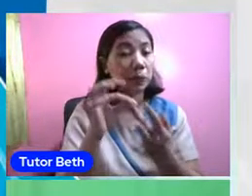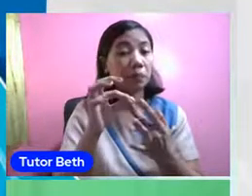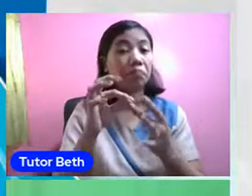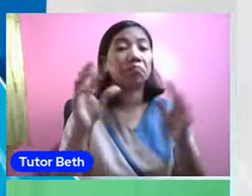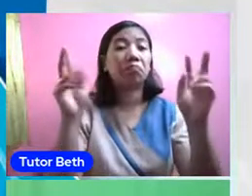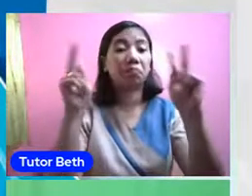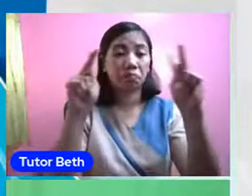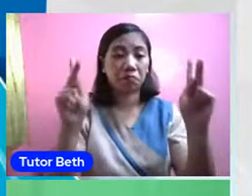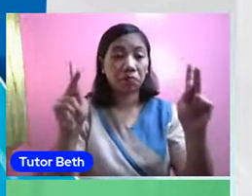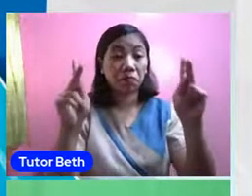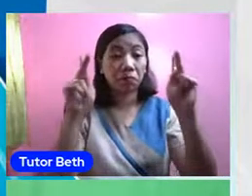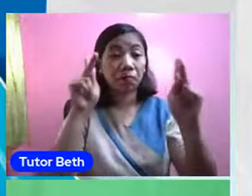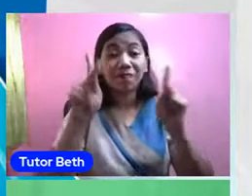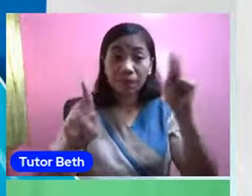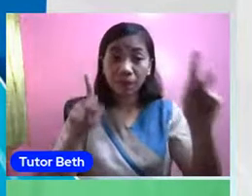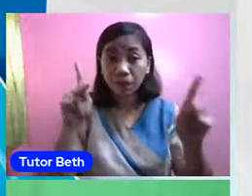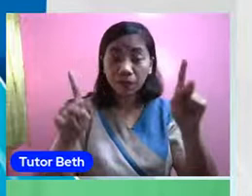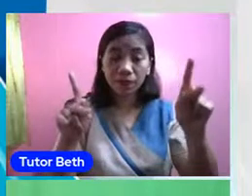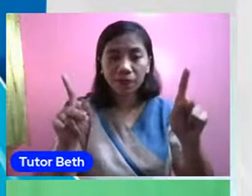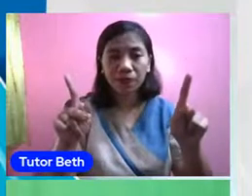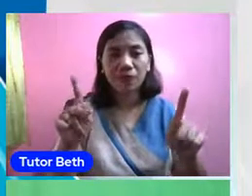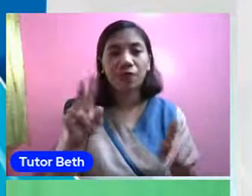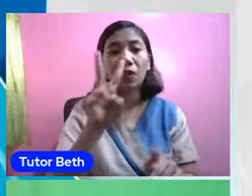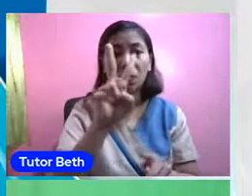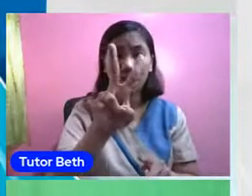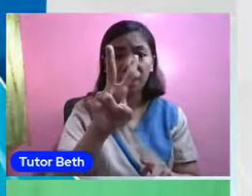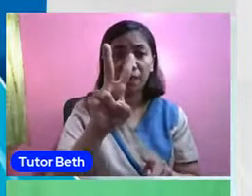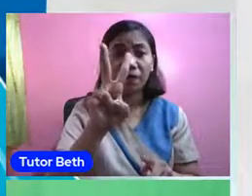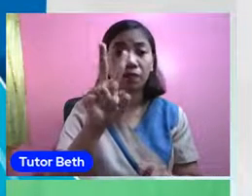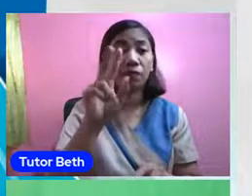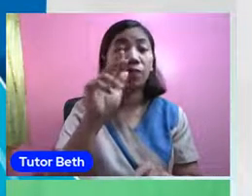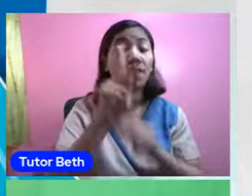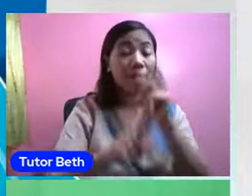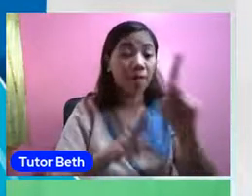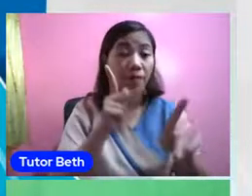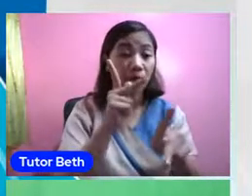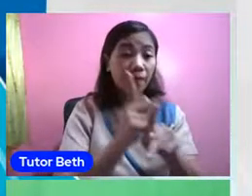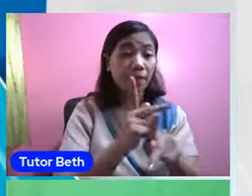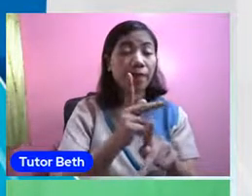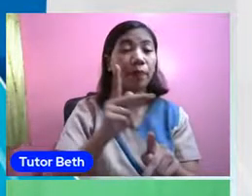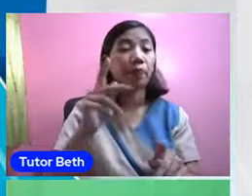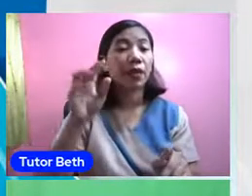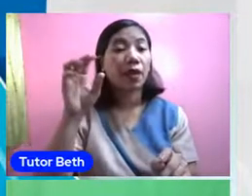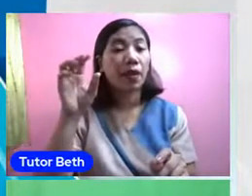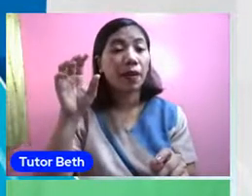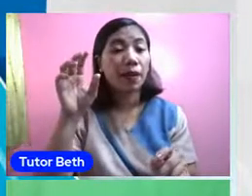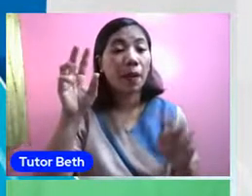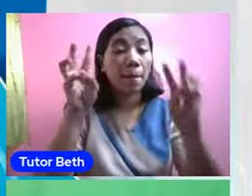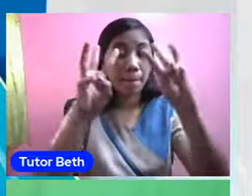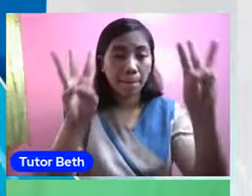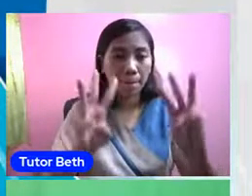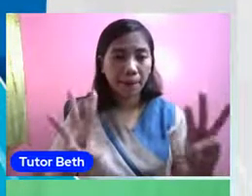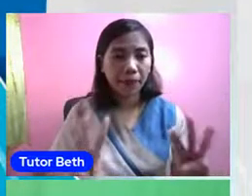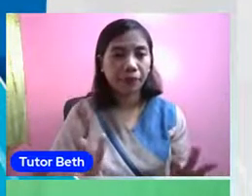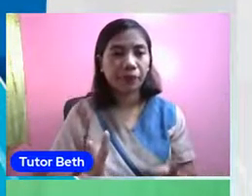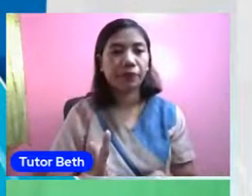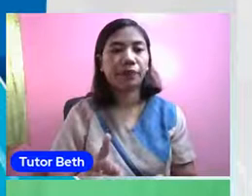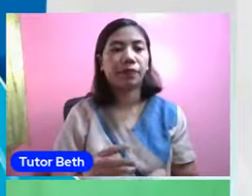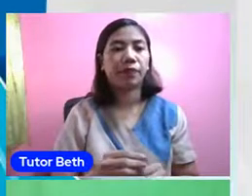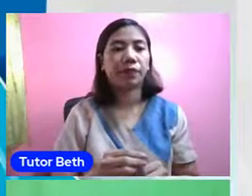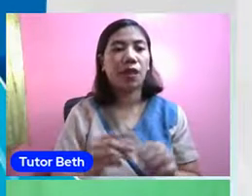So, tatandaan natin, mayroon palang dalawang uri ng panahon. Tag-ulan, tag-araw, at tag-init.